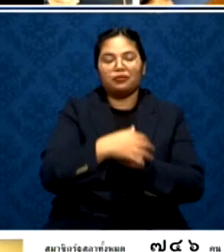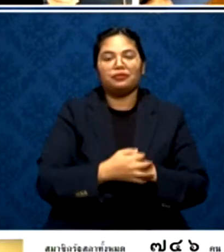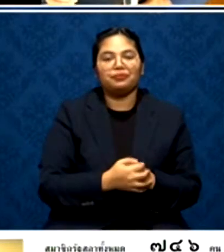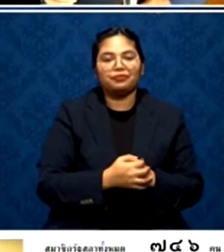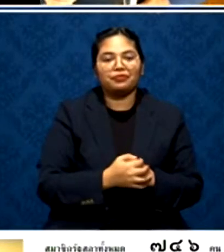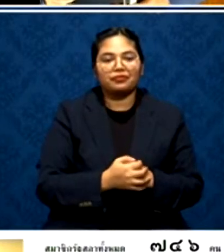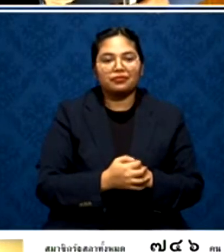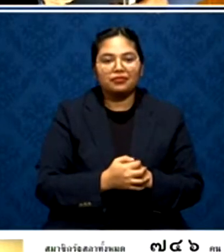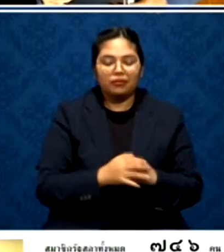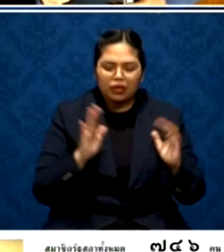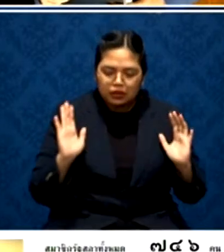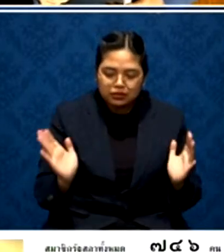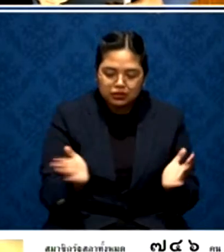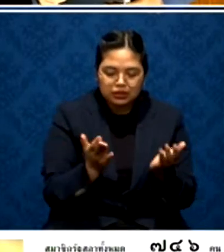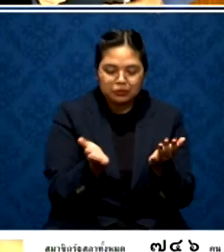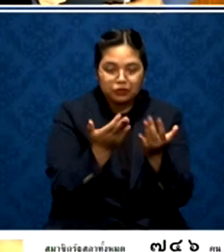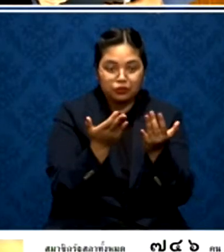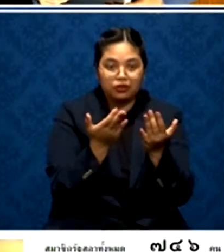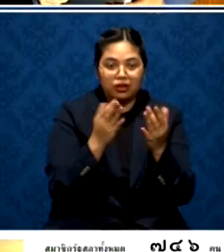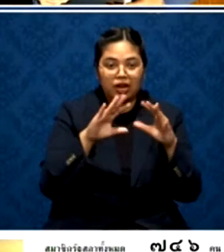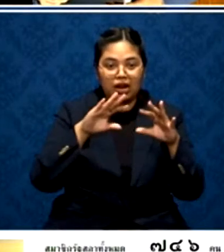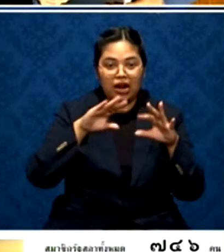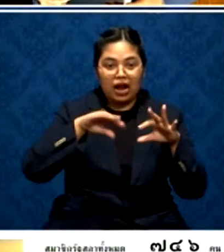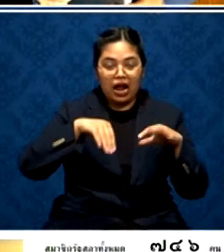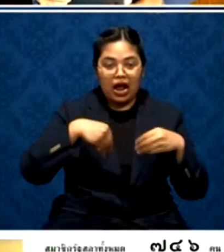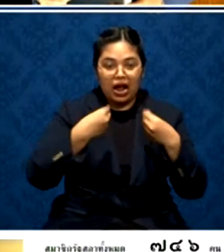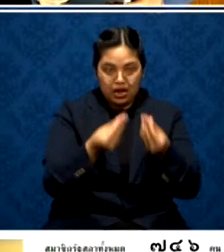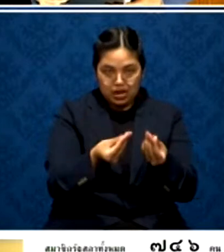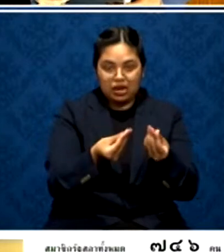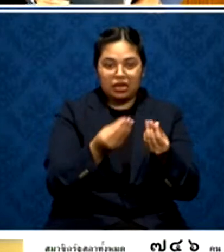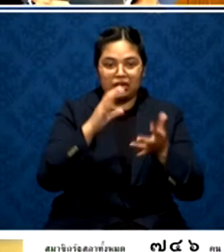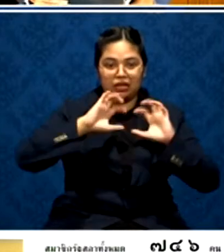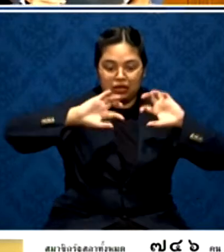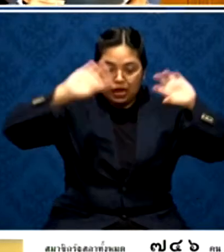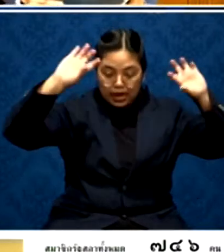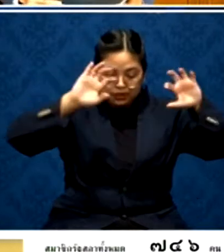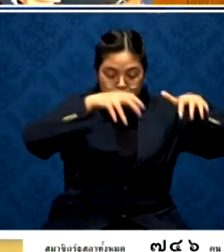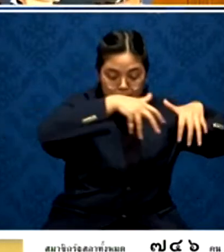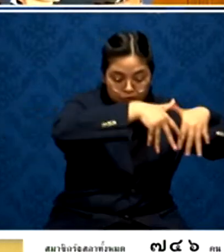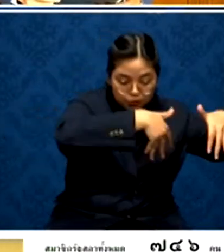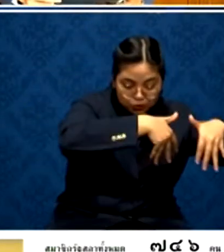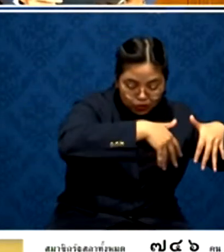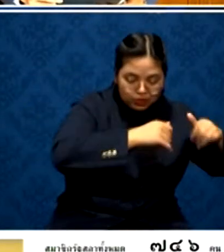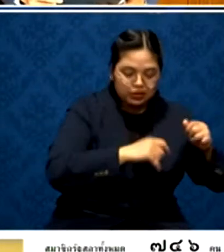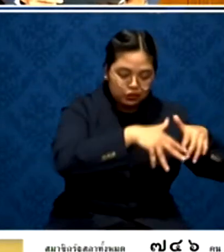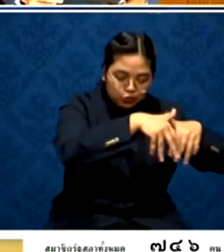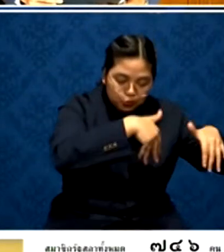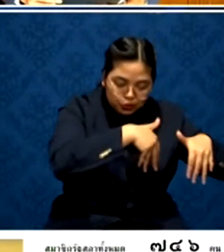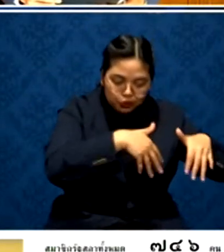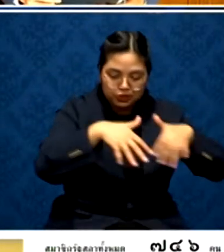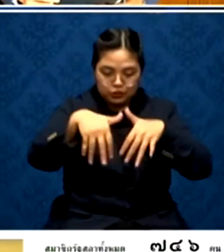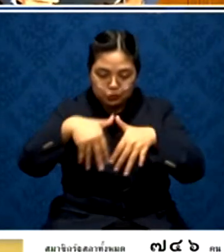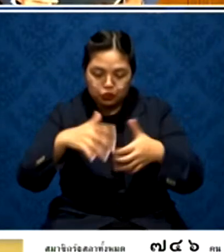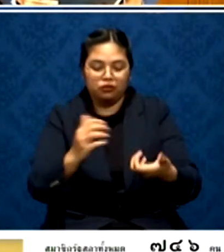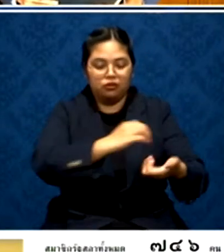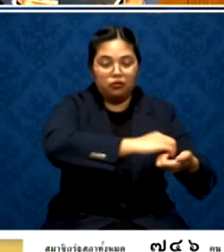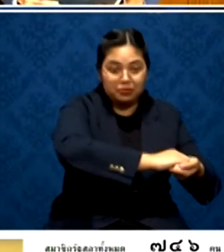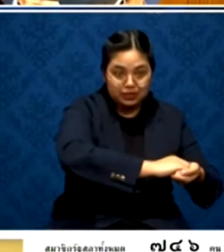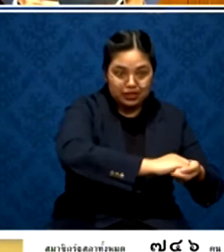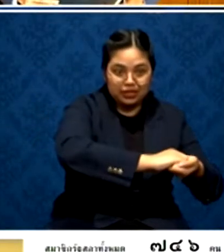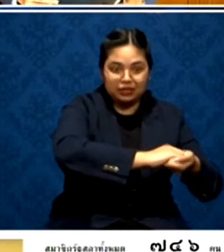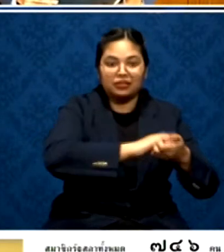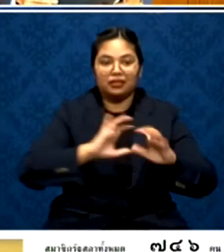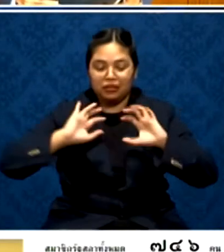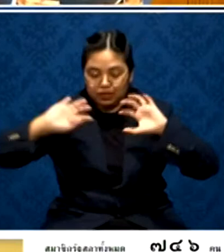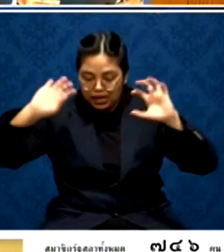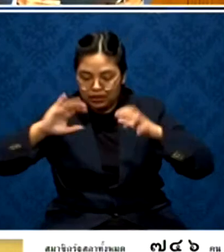และจับสนุนให้มีความร่วมมือระหว่างรัฐกับประชาชนประชาชนกับประชาชนที่มีความแตกต่างทางความคิ